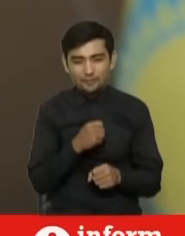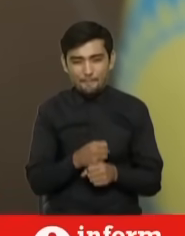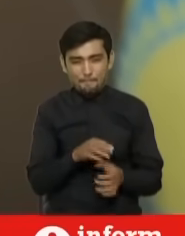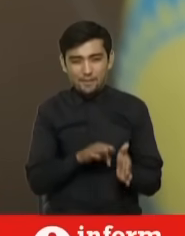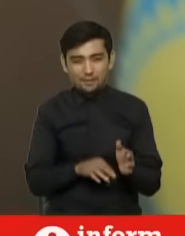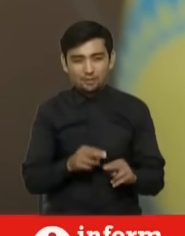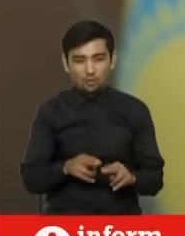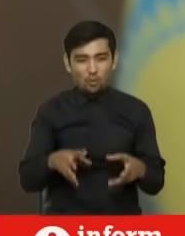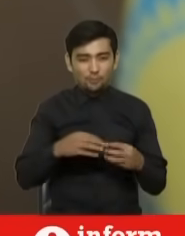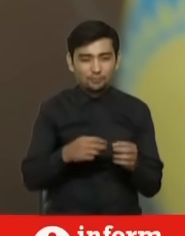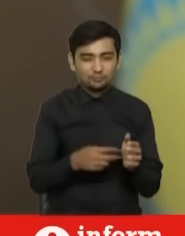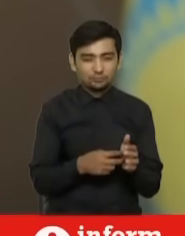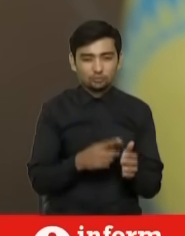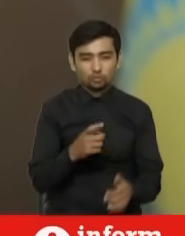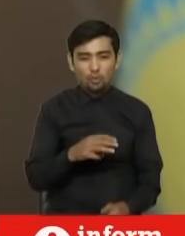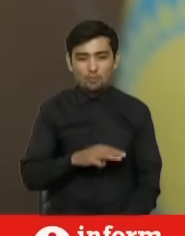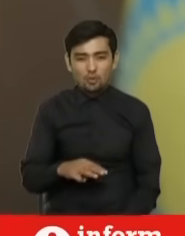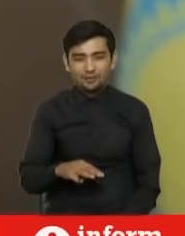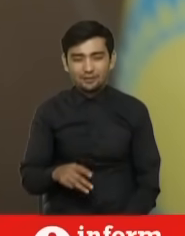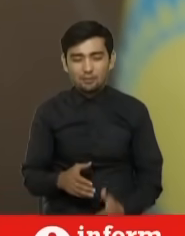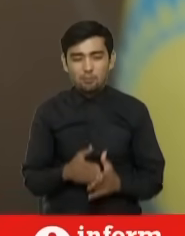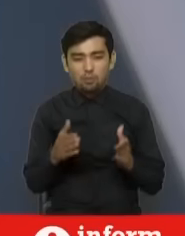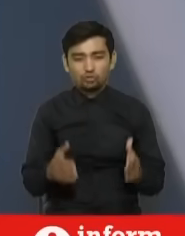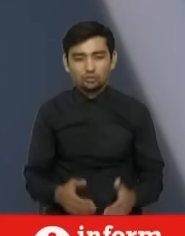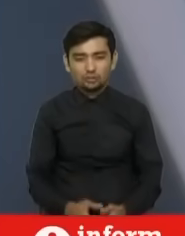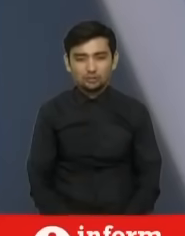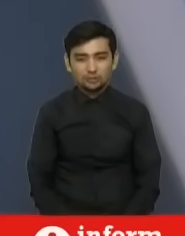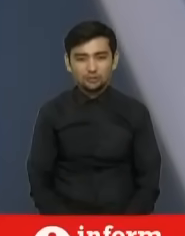залал сомасы 100 миллион теңгеден асады.